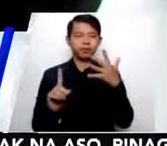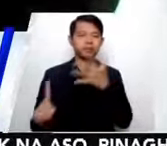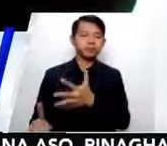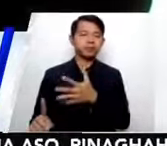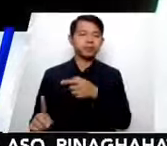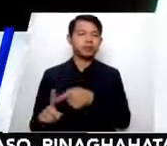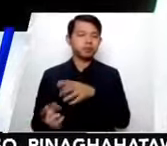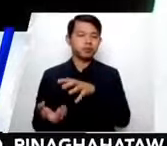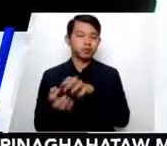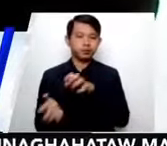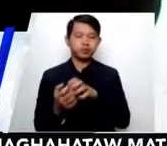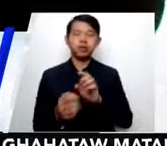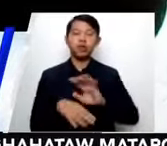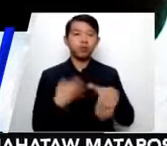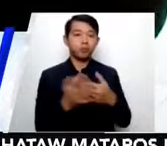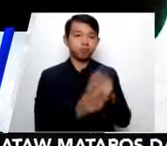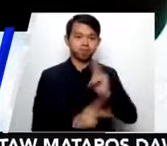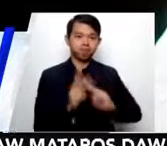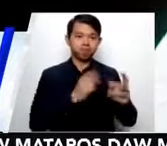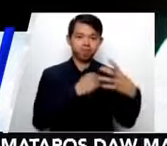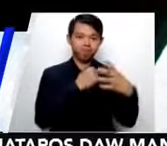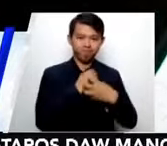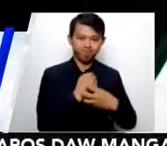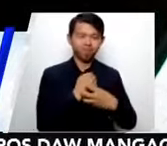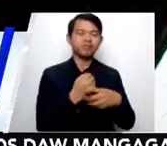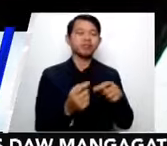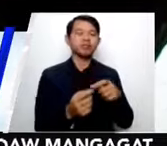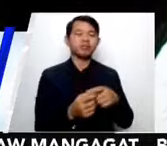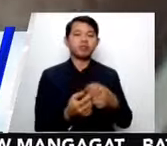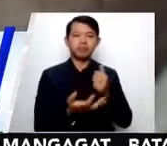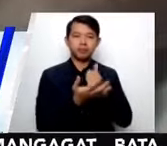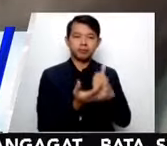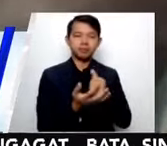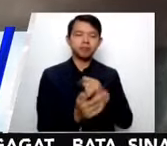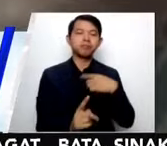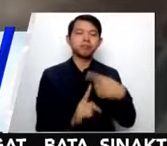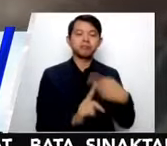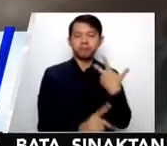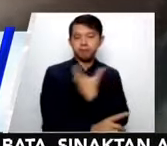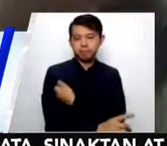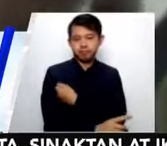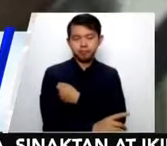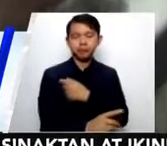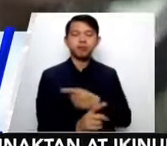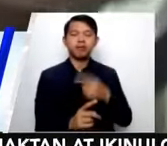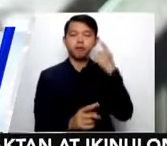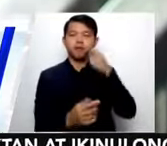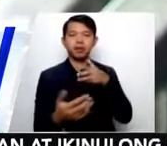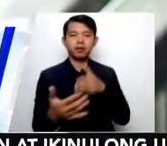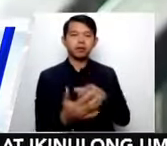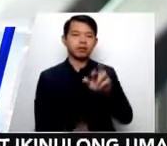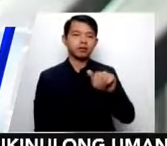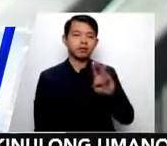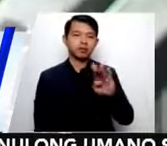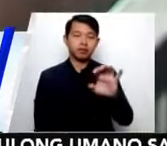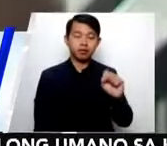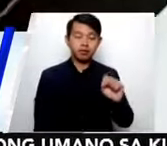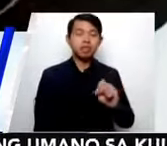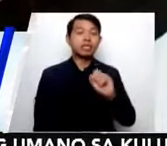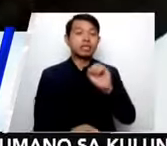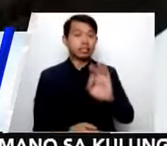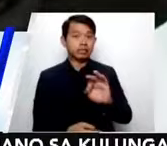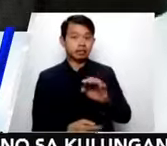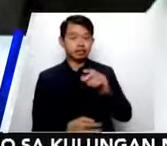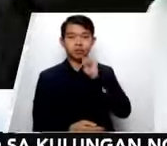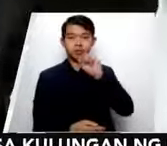aso at pinabakunahan kontra rib palala rin nila kung alam na kapapanganak lang ng aso mas mainam na